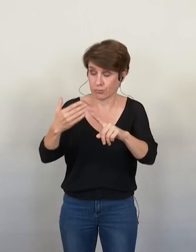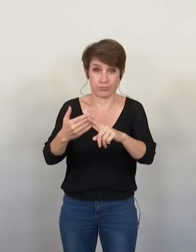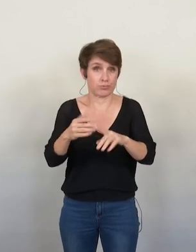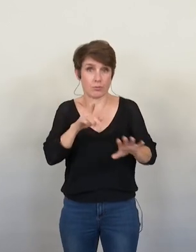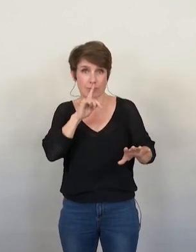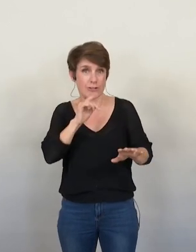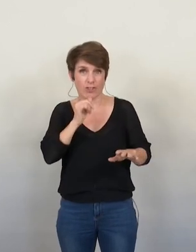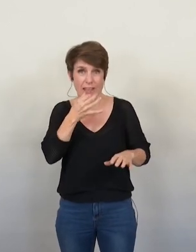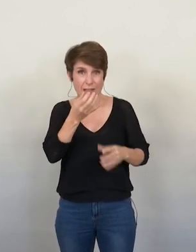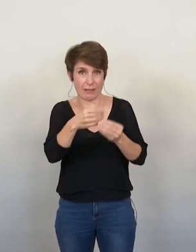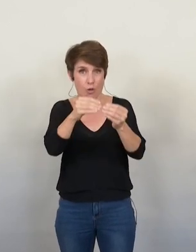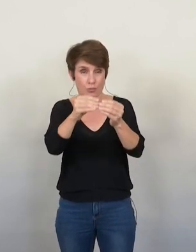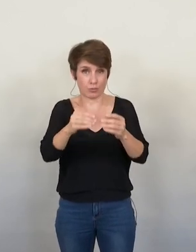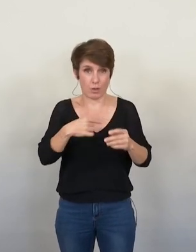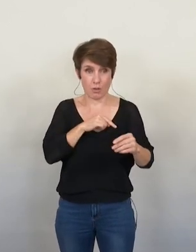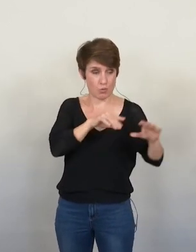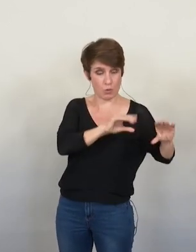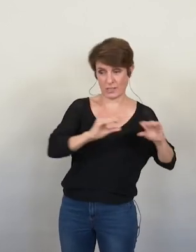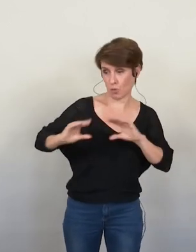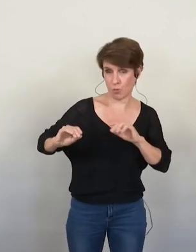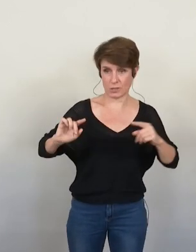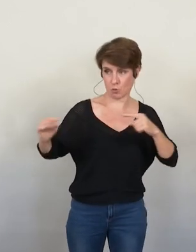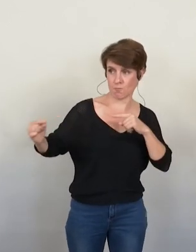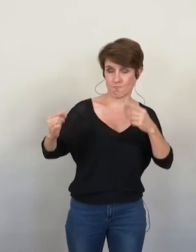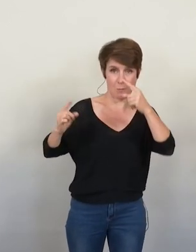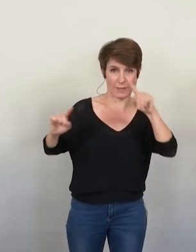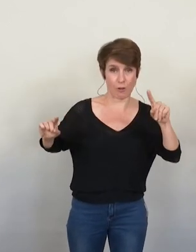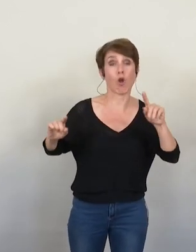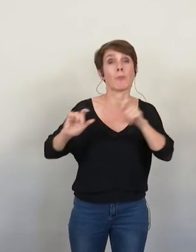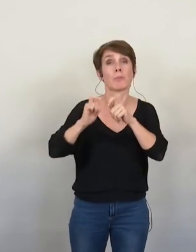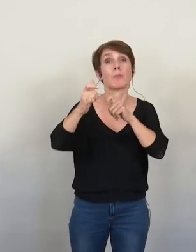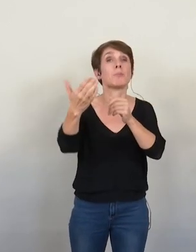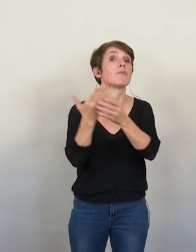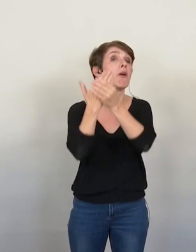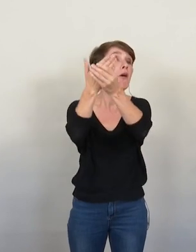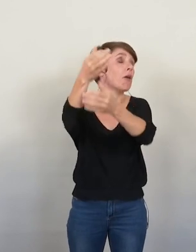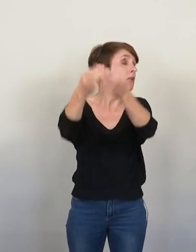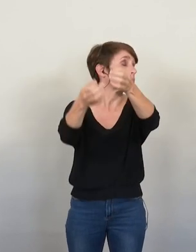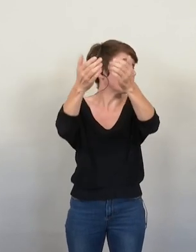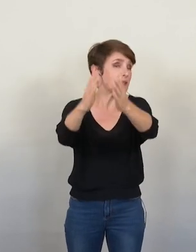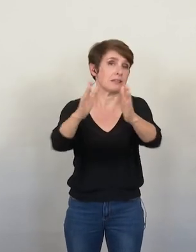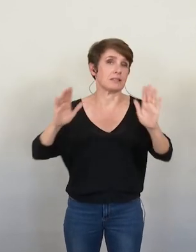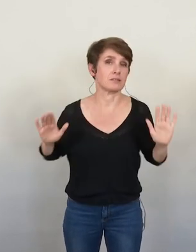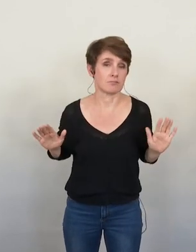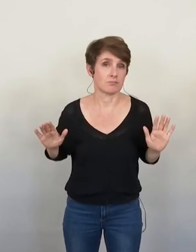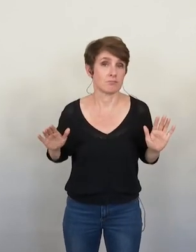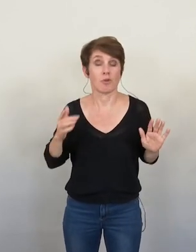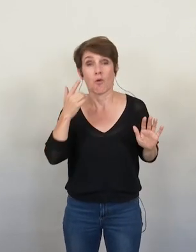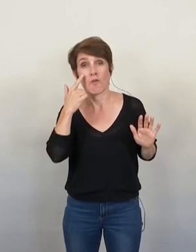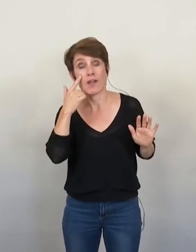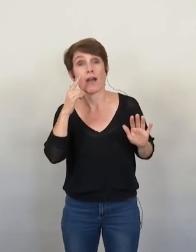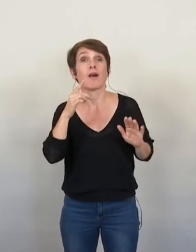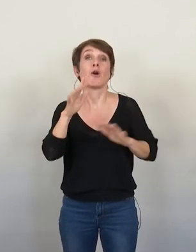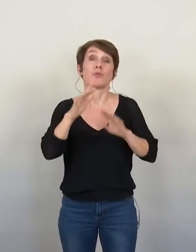positions il y a rien de plus la justice derrière suivra son cours et nous verrons si l'arrêté comme la première fois sera cassé par la